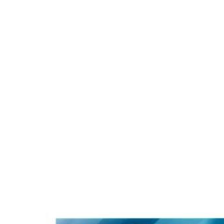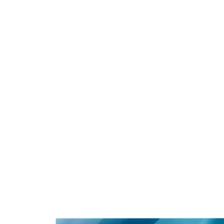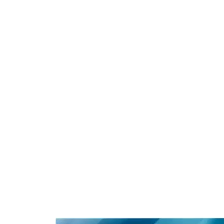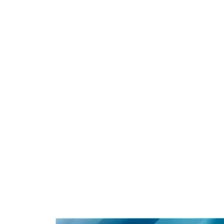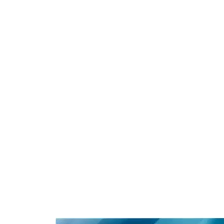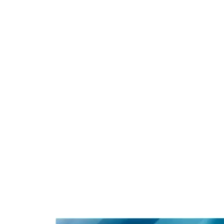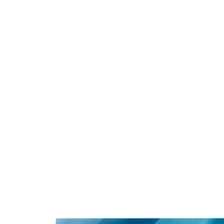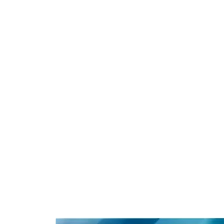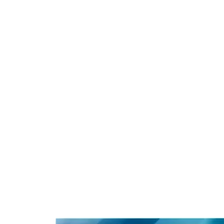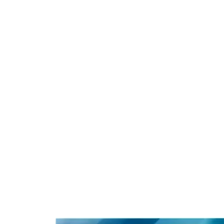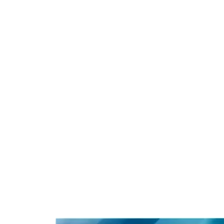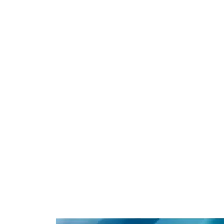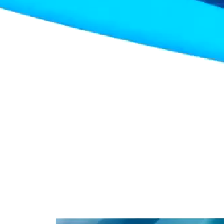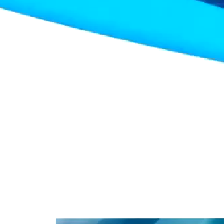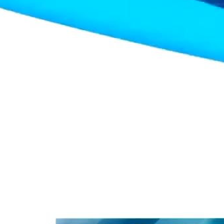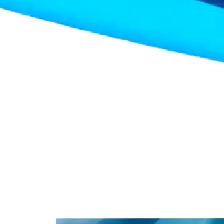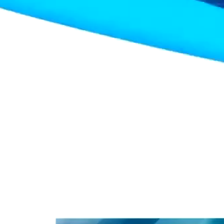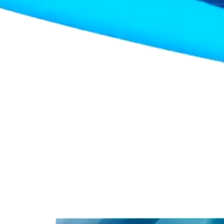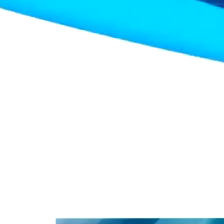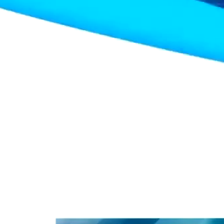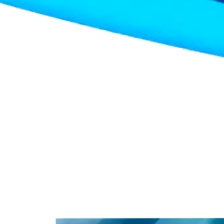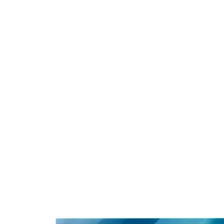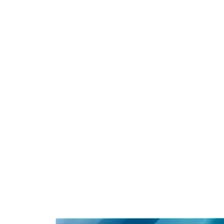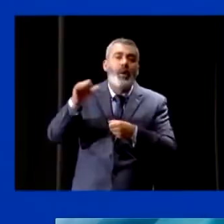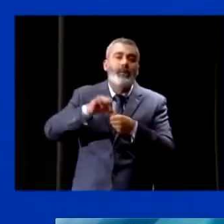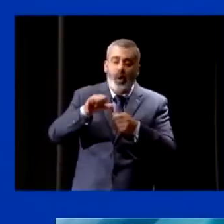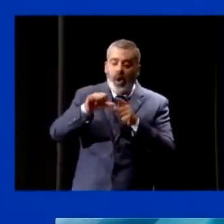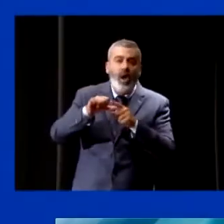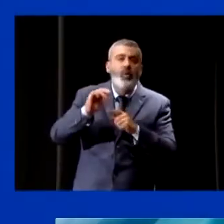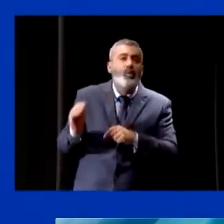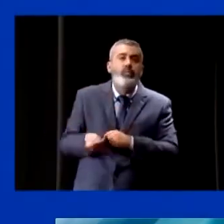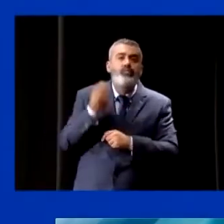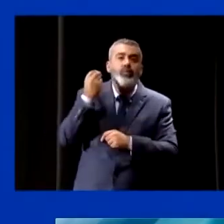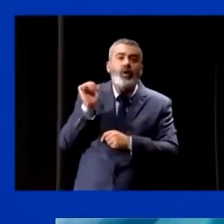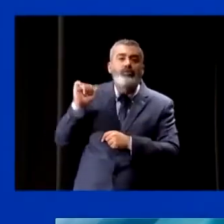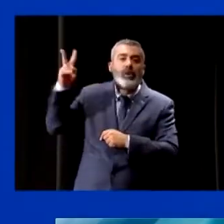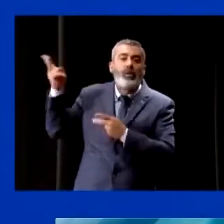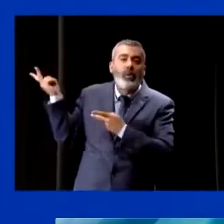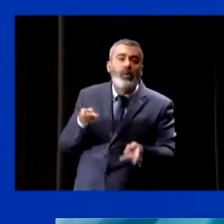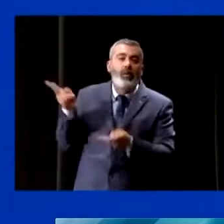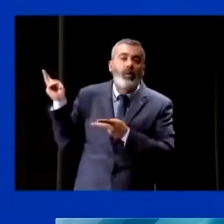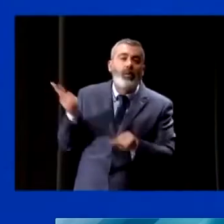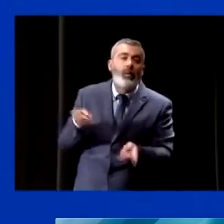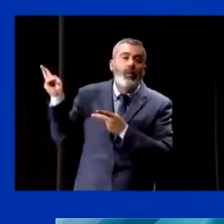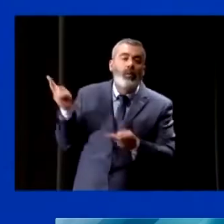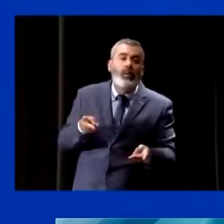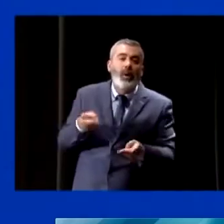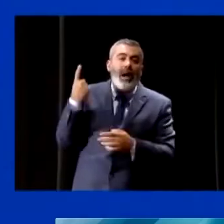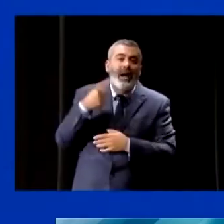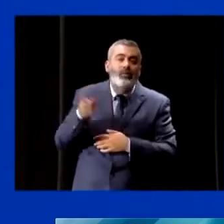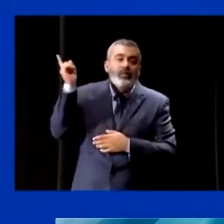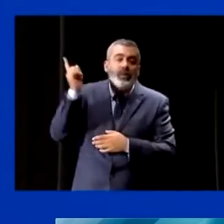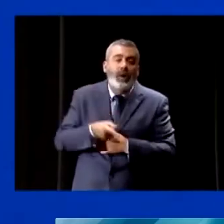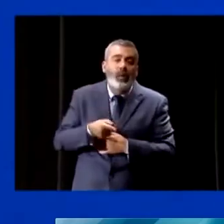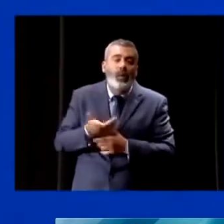του ο Υπουργός Περιβάλλοντος και Ενέργειας Θεόδωρος Κυλακάκης. Έτσι γίνεται. Σχεδόν το 100% των